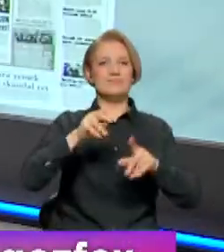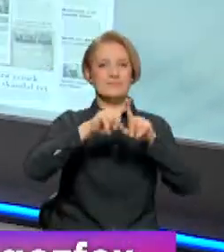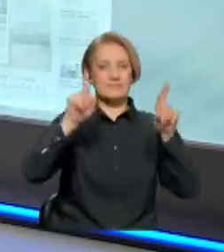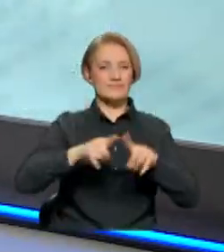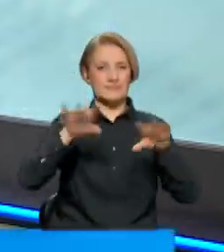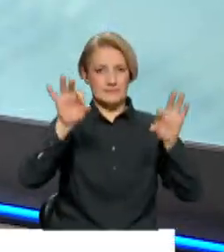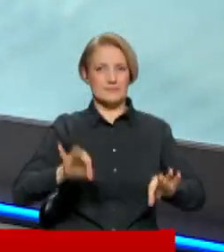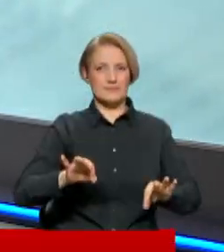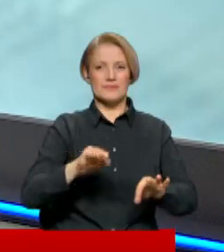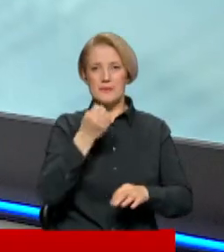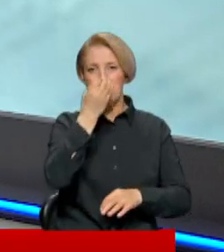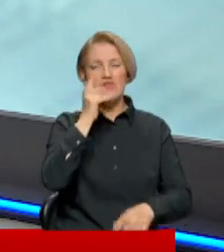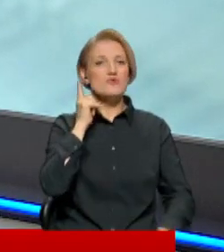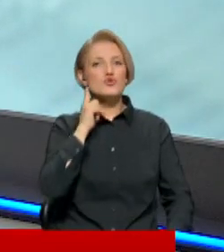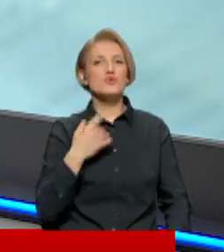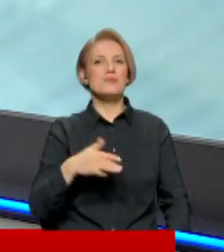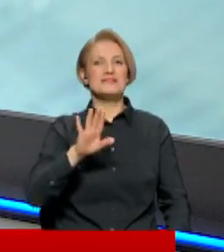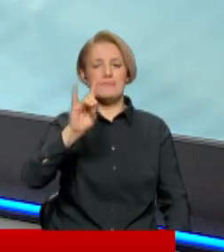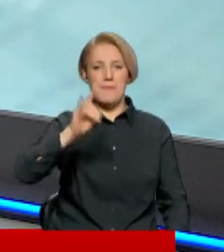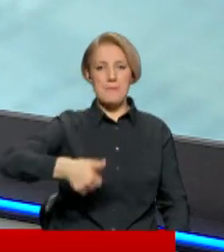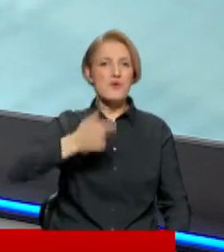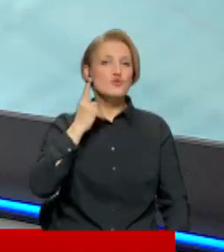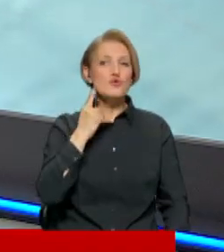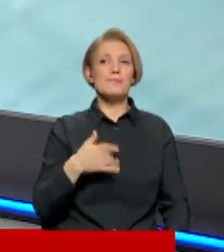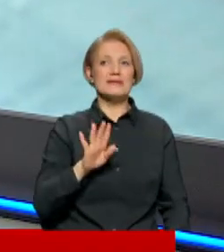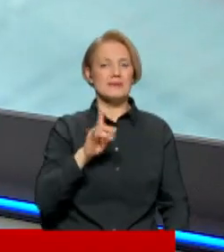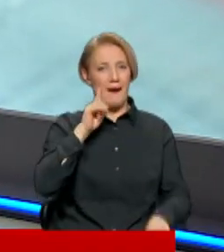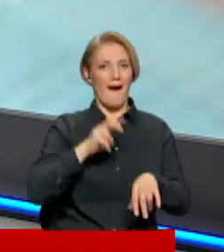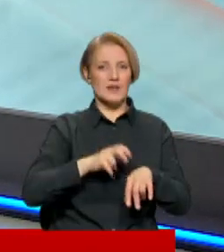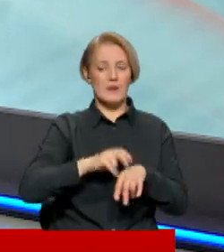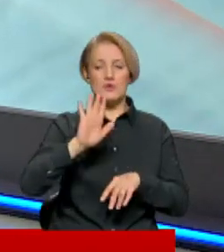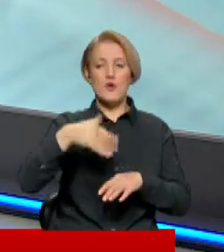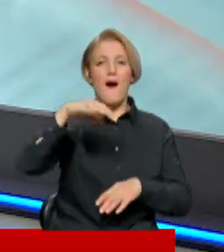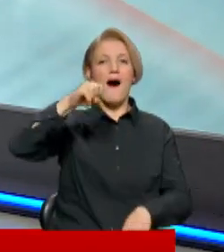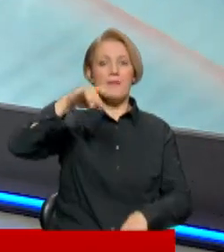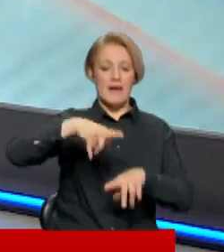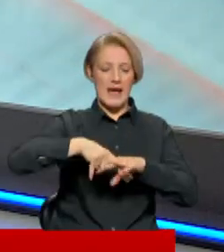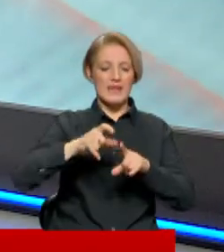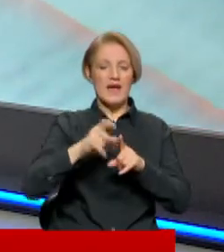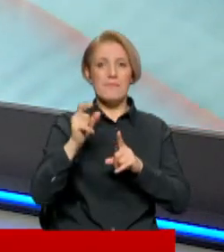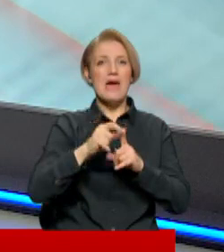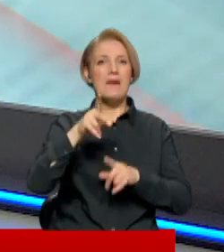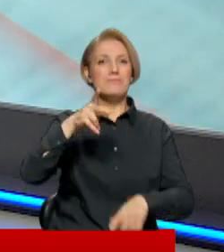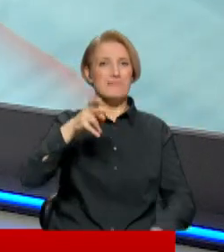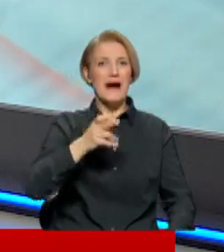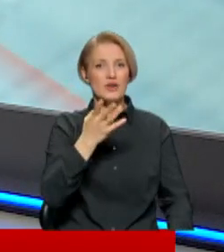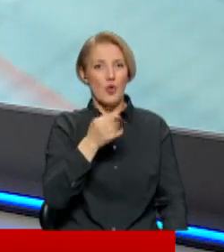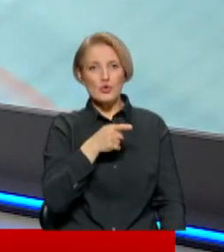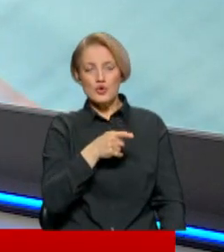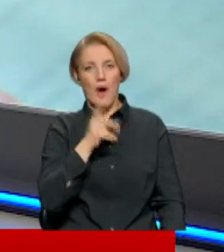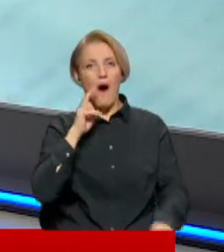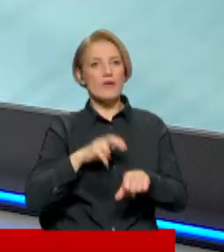başlayalım Bahçeli Duymasın bir hatırlatma ve sonra AK Parti HDP'nin parti olduğunu